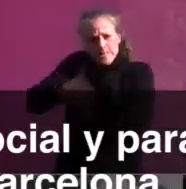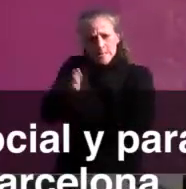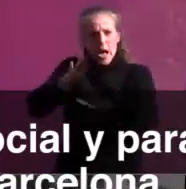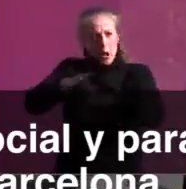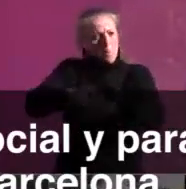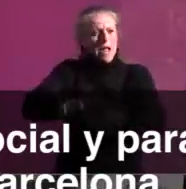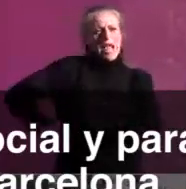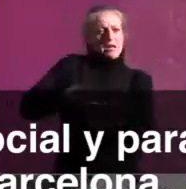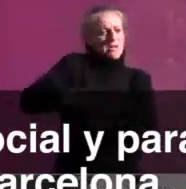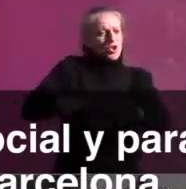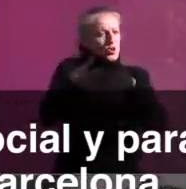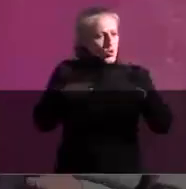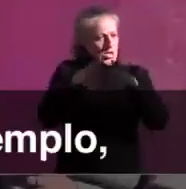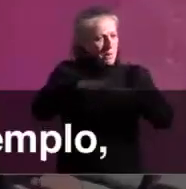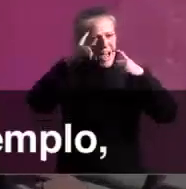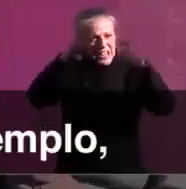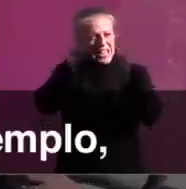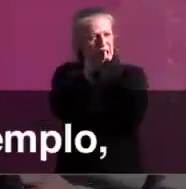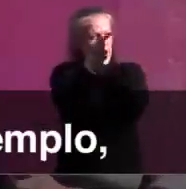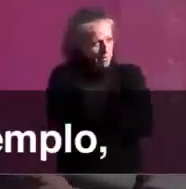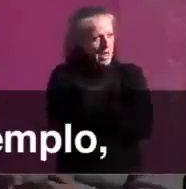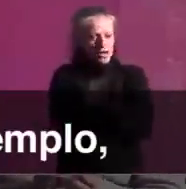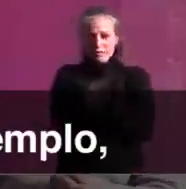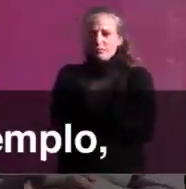les prioritats de l'Ajuntament de Barcelona. I ho hem fet.